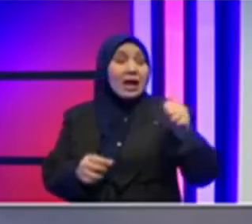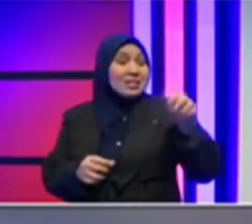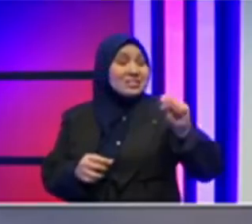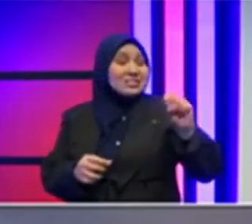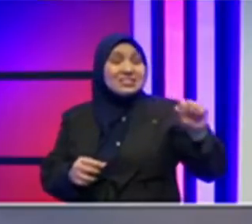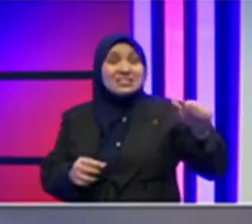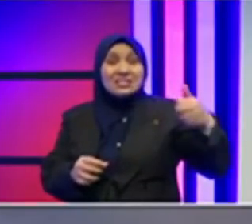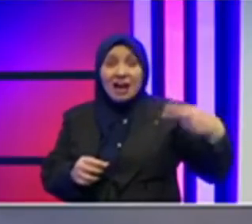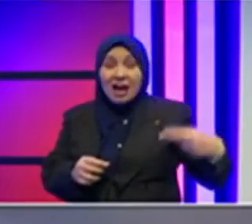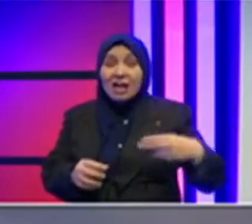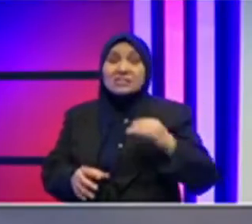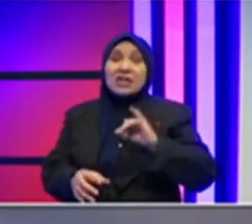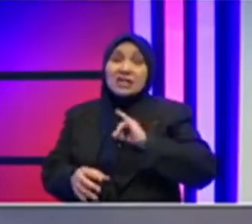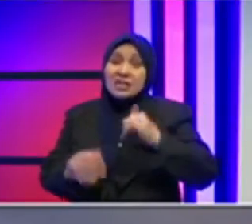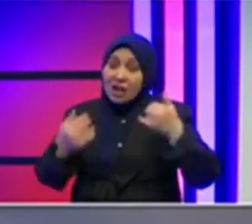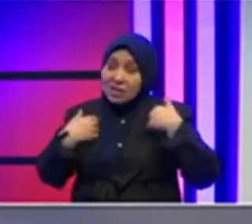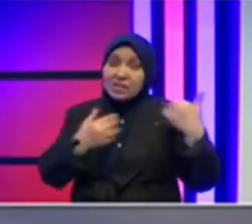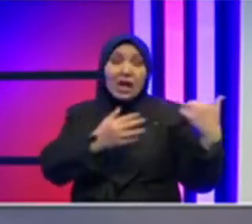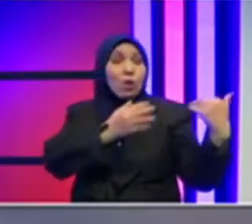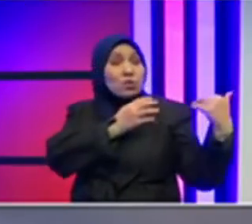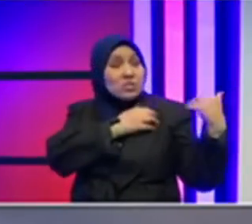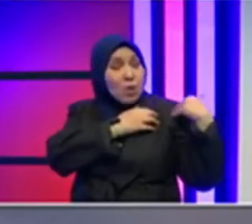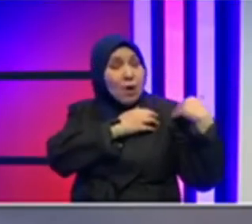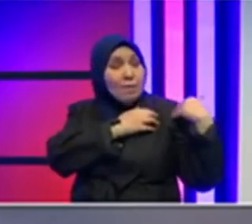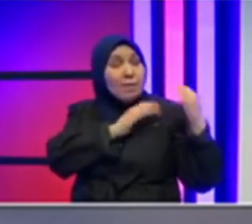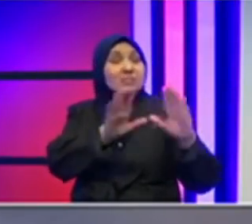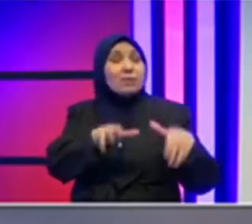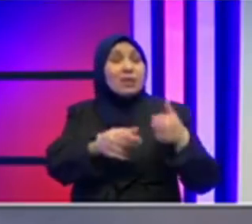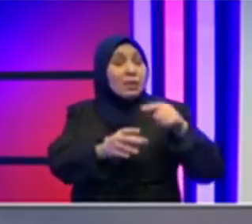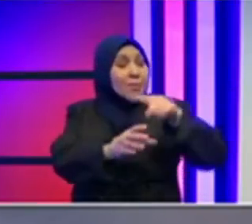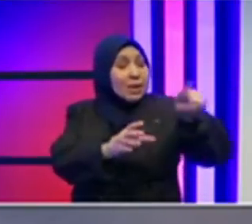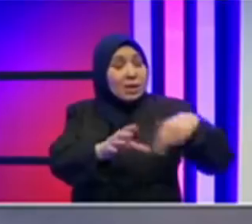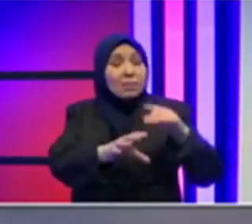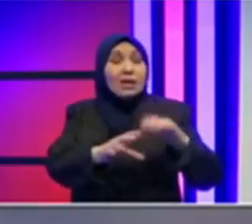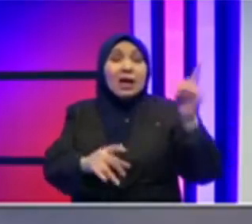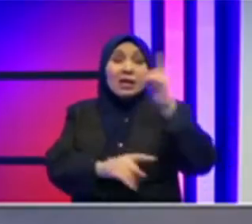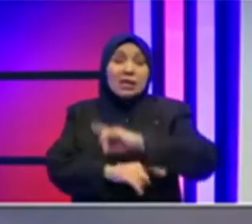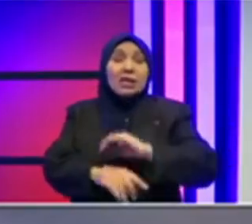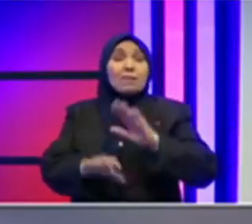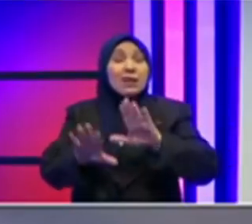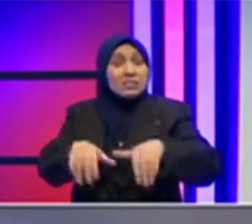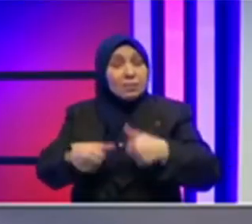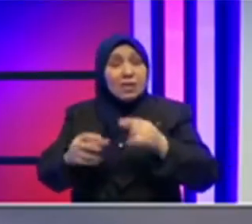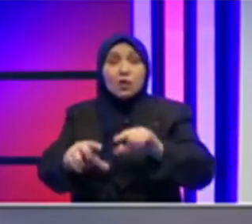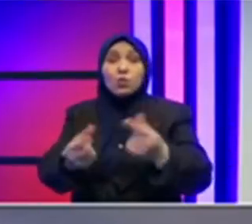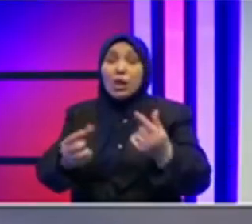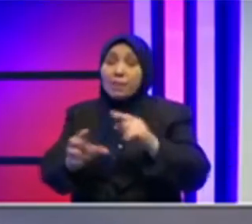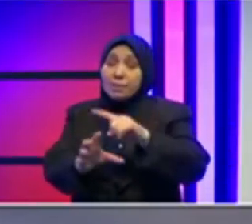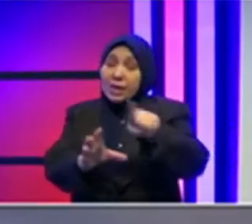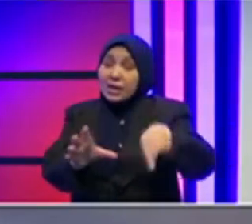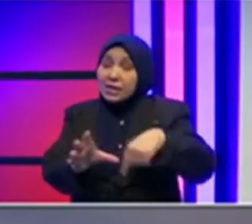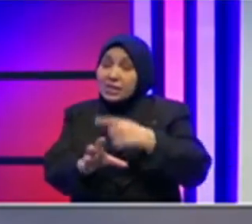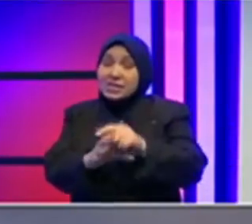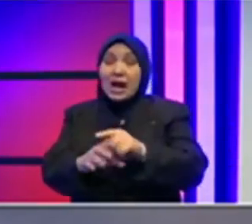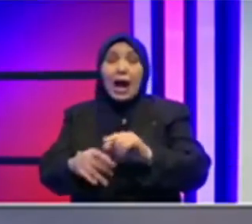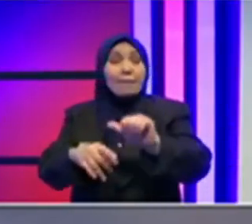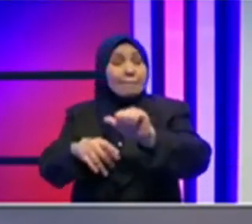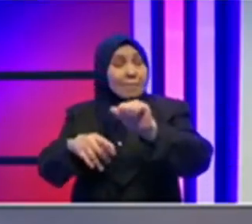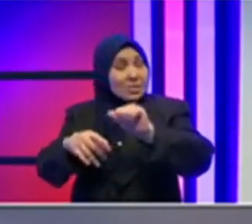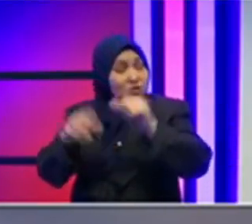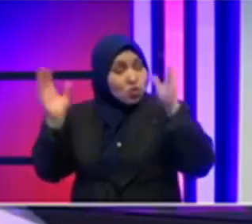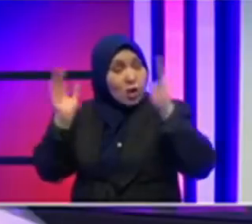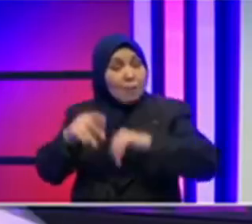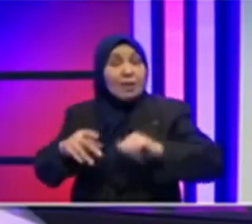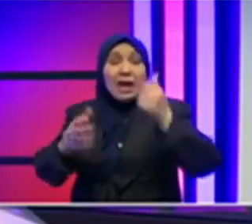kita tengok balik, saya ni ada tanggungjawab. Macam mana mereka pada hari ini? Macam mana Quran mereka, solat mereka, amanah mereka di